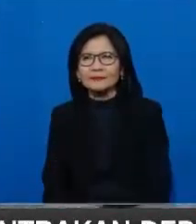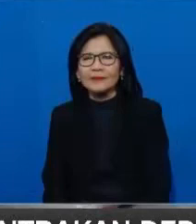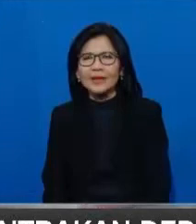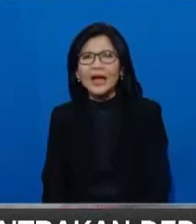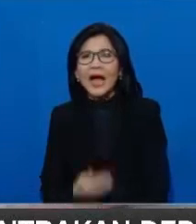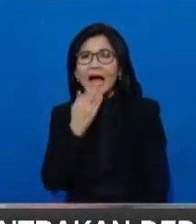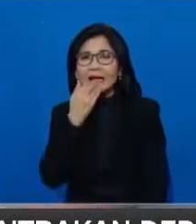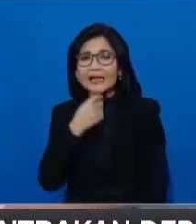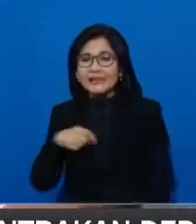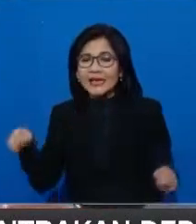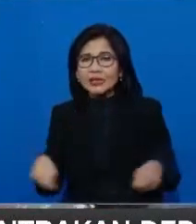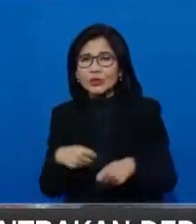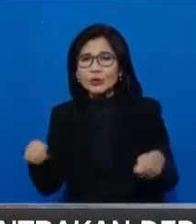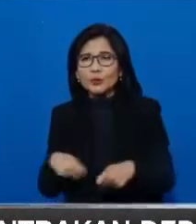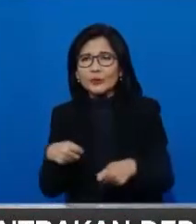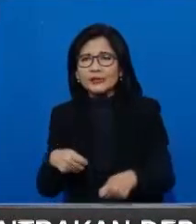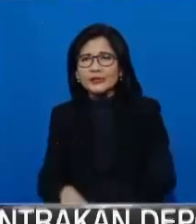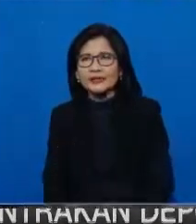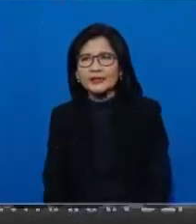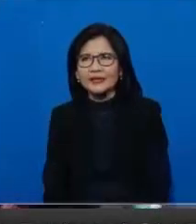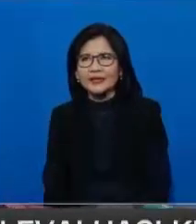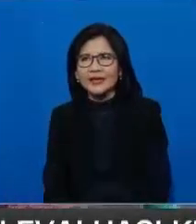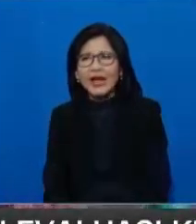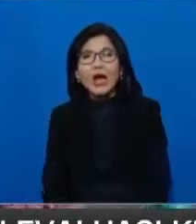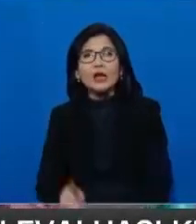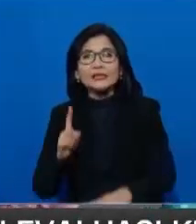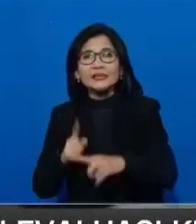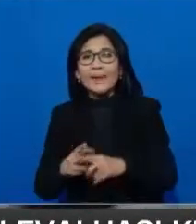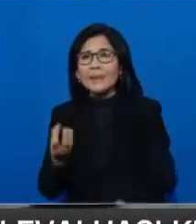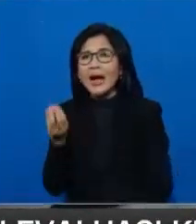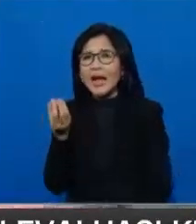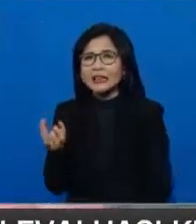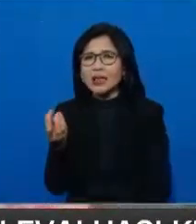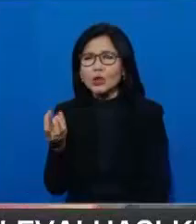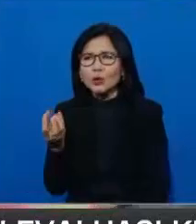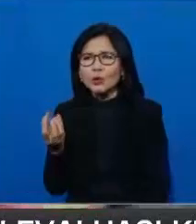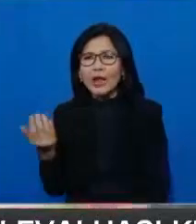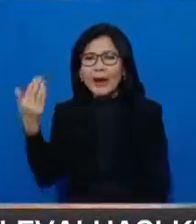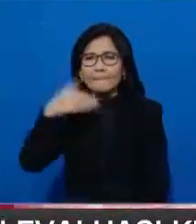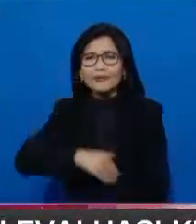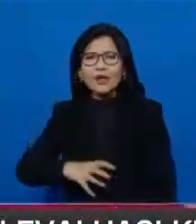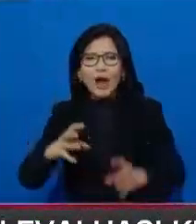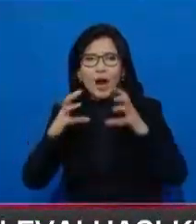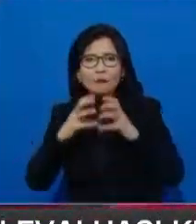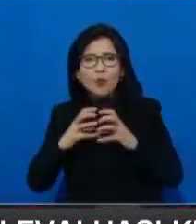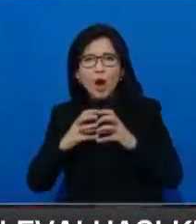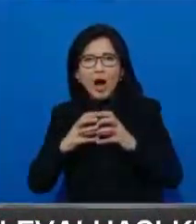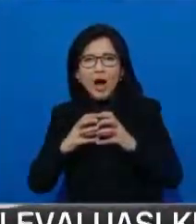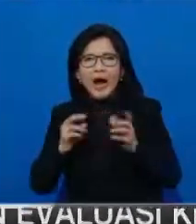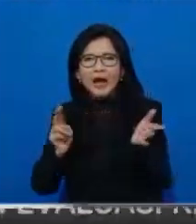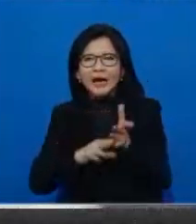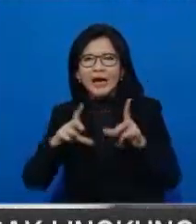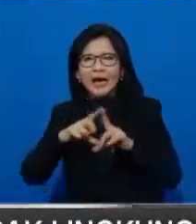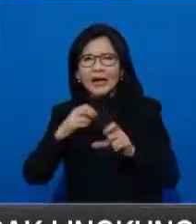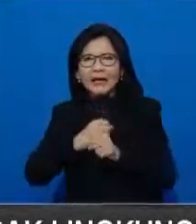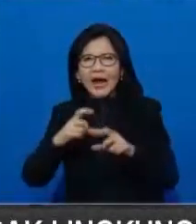Nasi ditumis dengan bumbu rempah yang sudah dihaluskan. Tak lupa ditambah telur dan masukkan buah naga yang masih fresh hingga warnanya